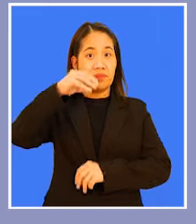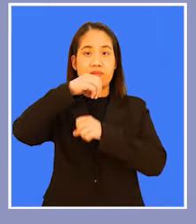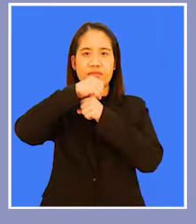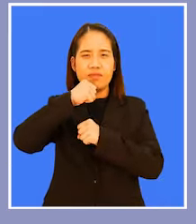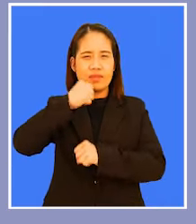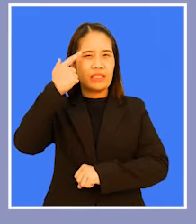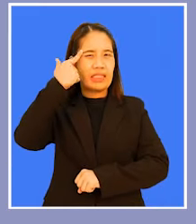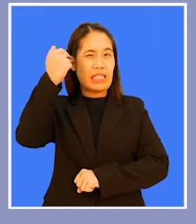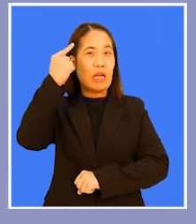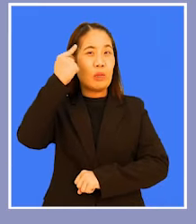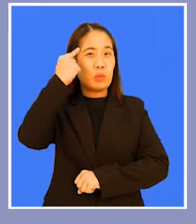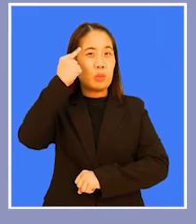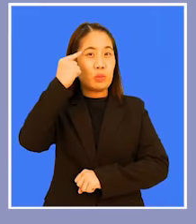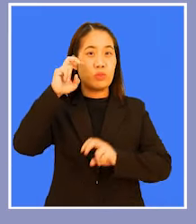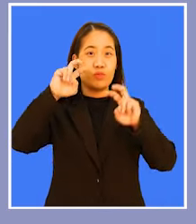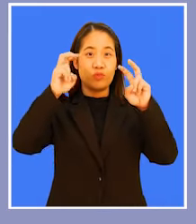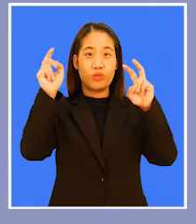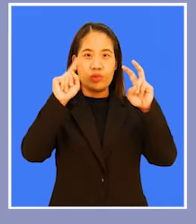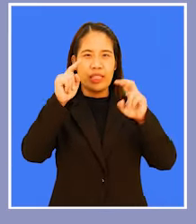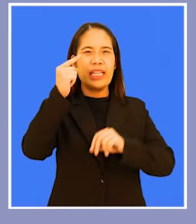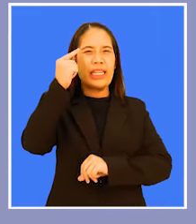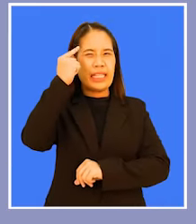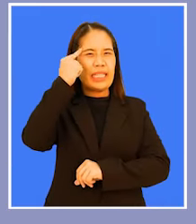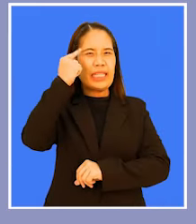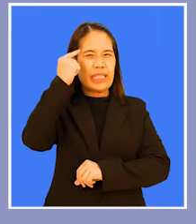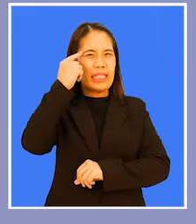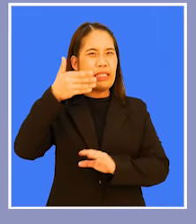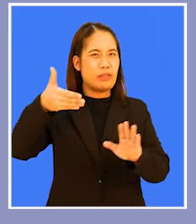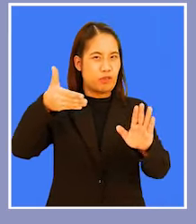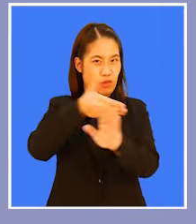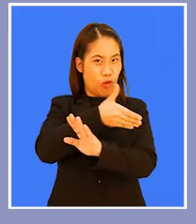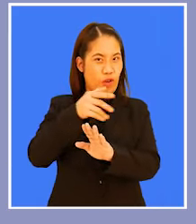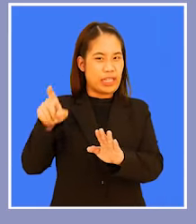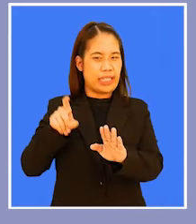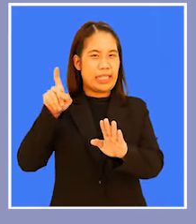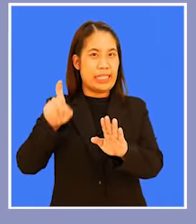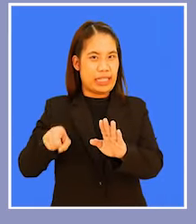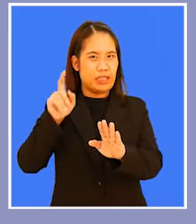เก๋าฉลาดรุ่นเน็ตตอนคิดก่อนคลิก